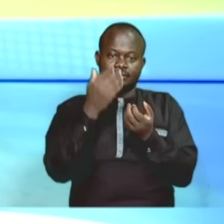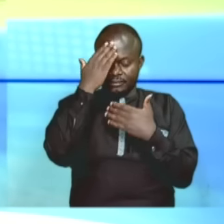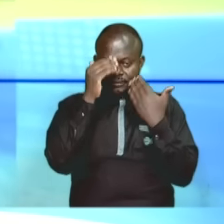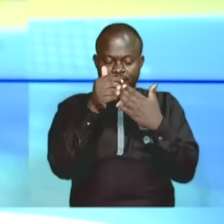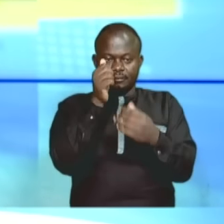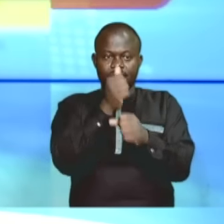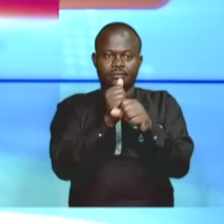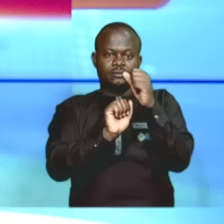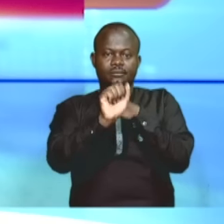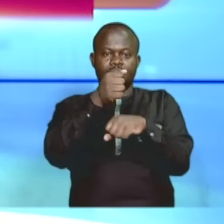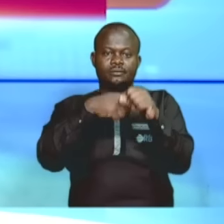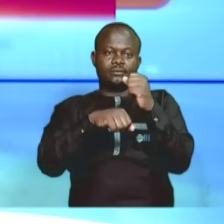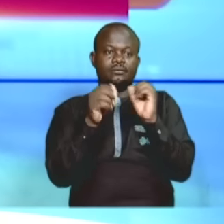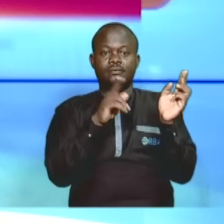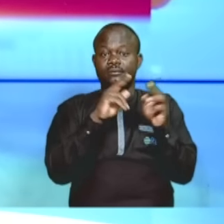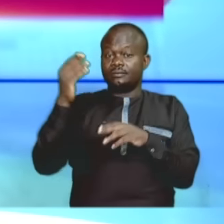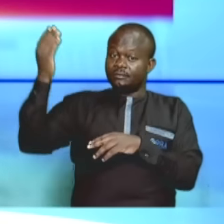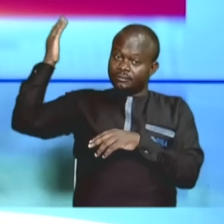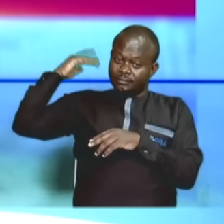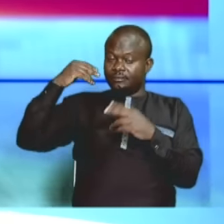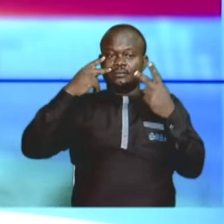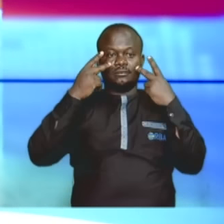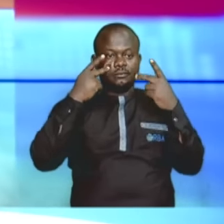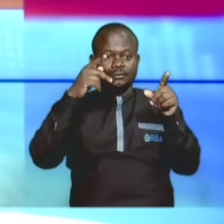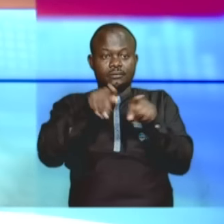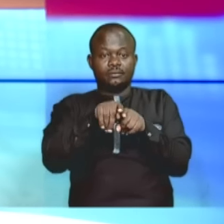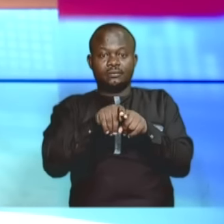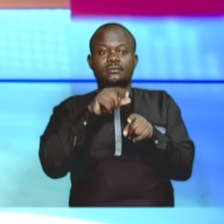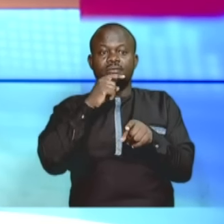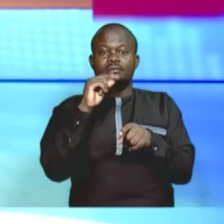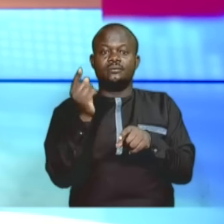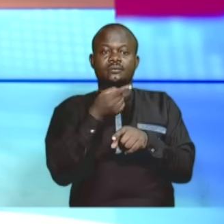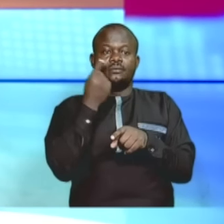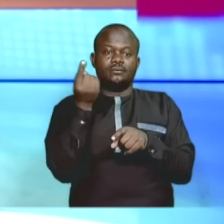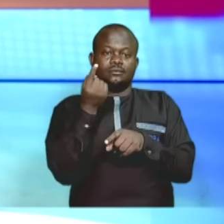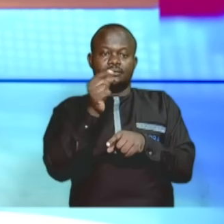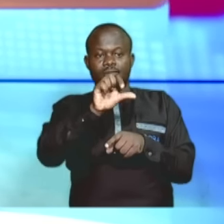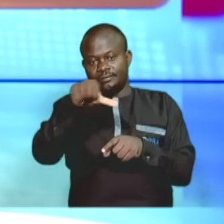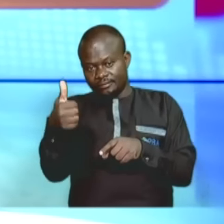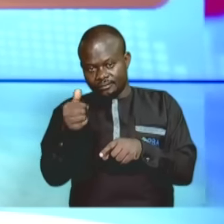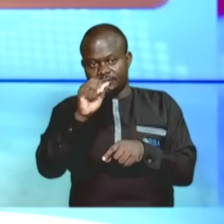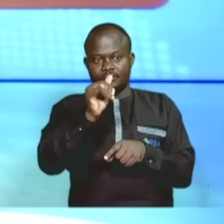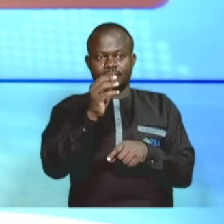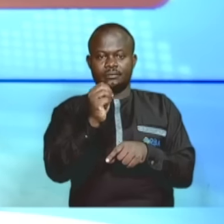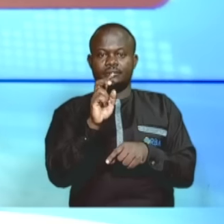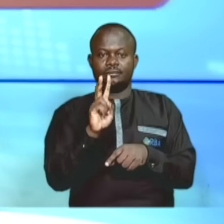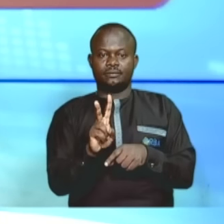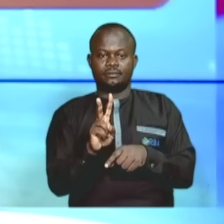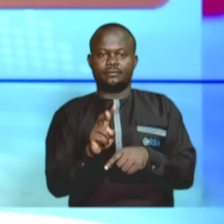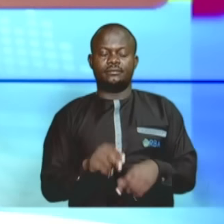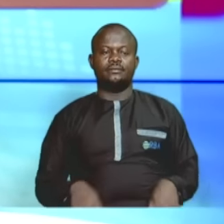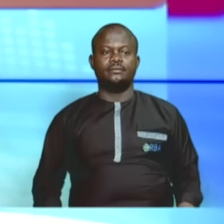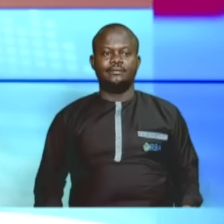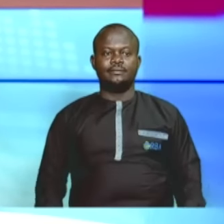gukora imirimo ubundi kera yafatwaga nk'aho igenewe abagabo gusa. Ibindi kuri inkuru na Jean Marie Vianney